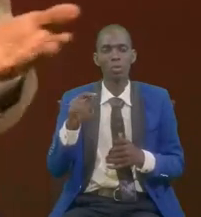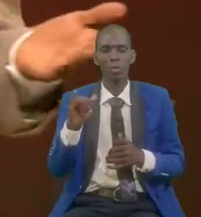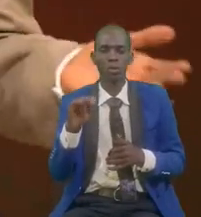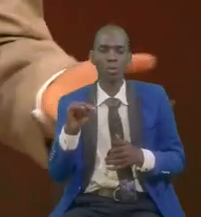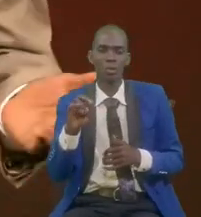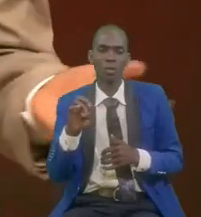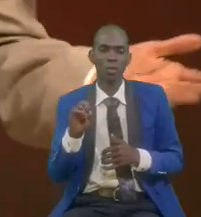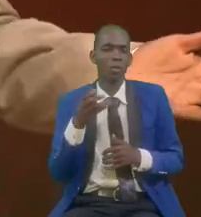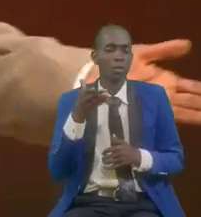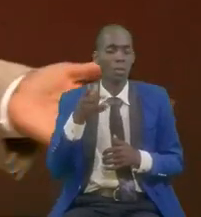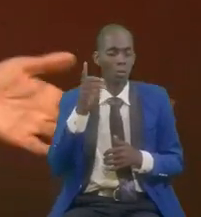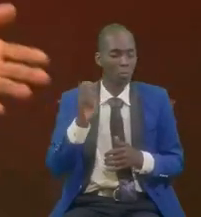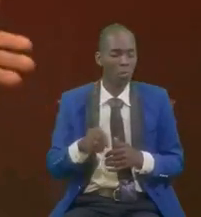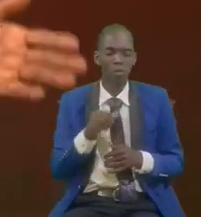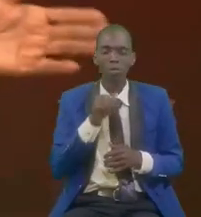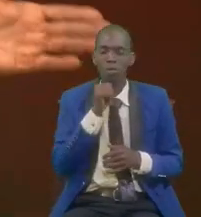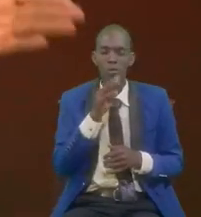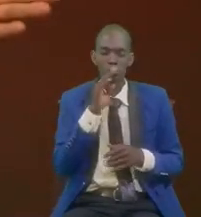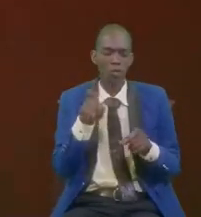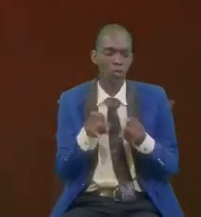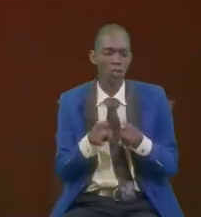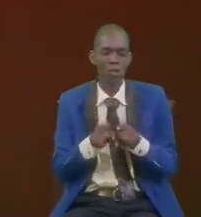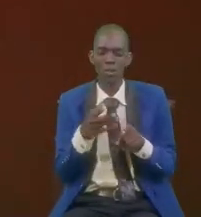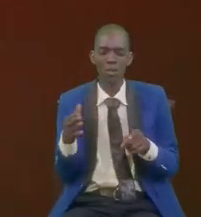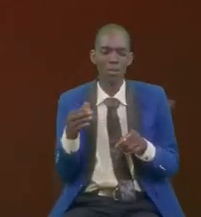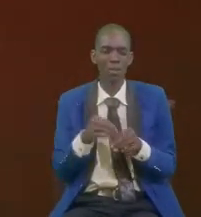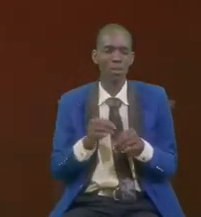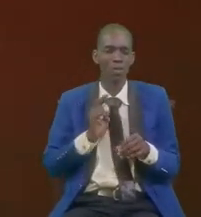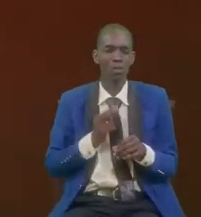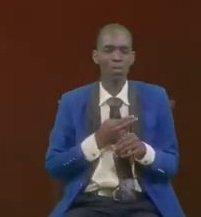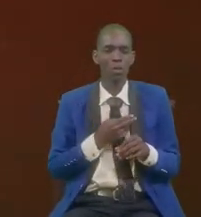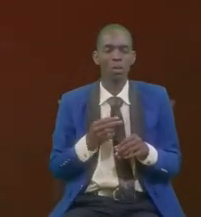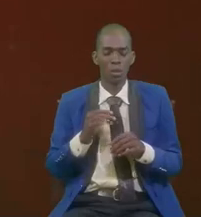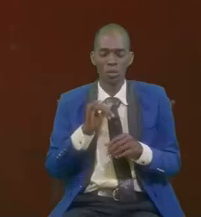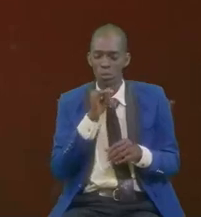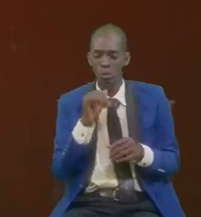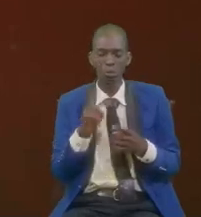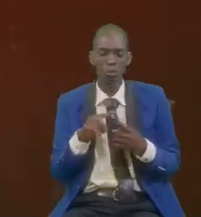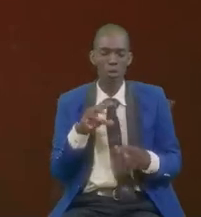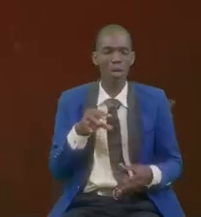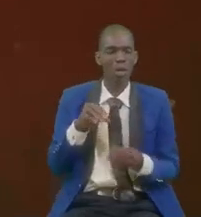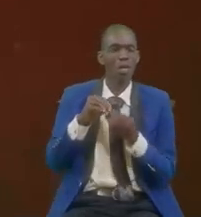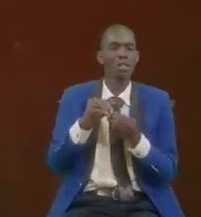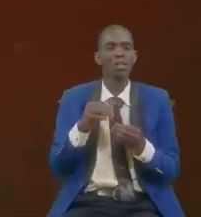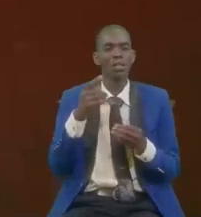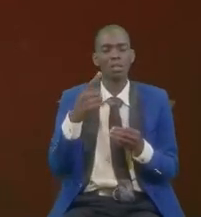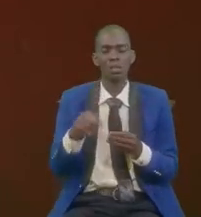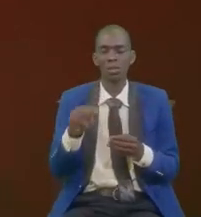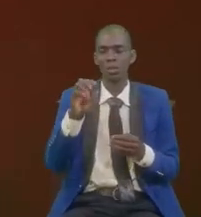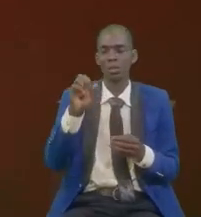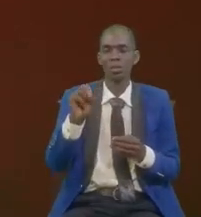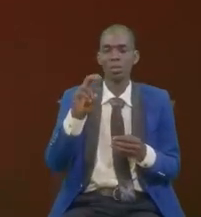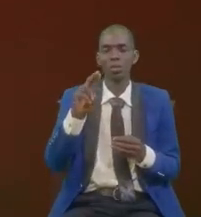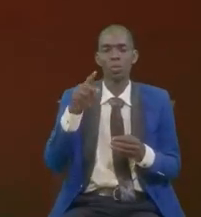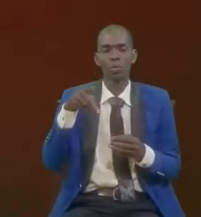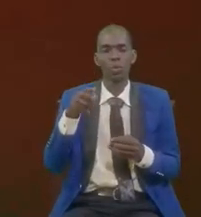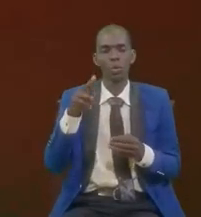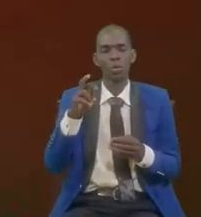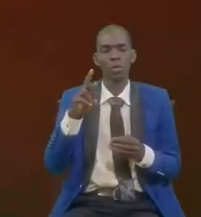Il ne doit pas se trouver de malice sans même jusqu'à parler de l'excès. Recevez